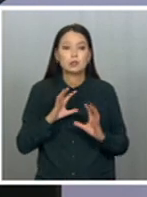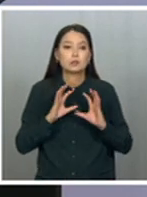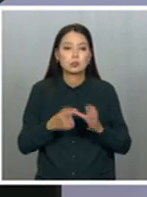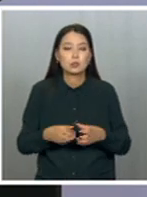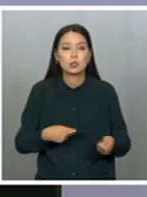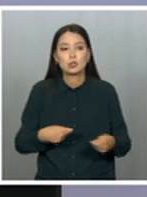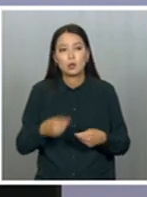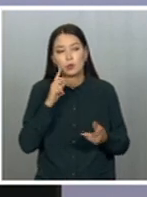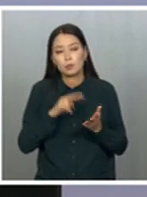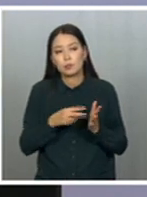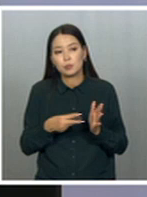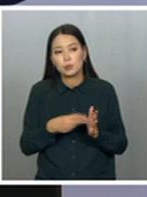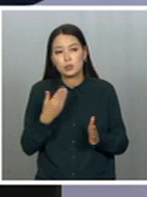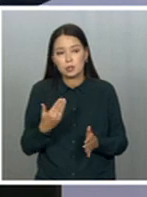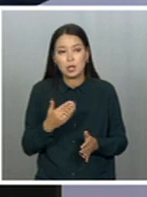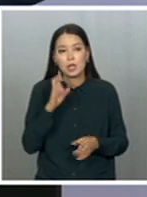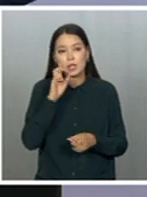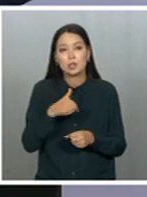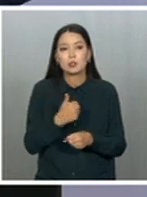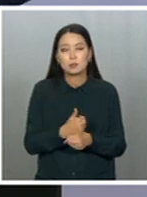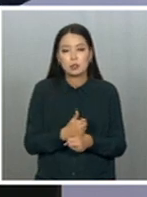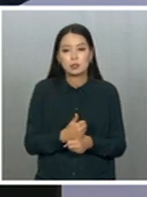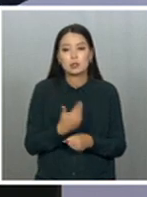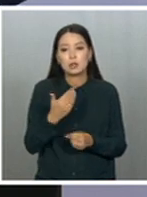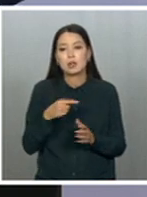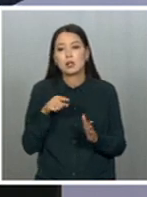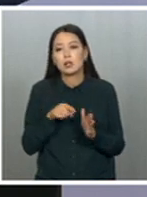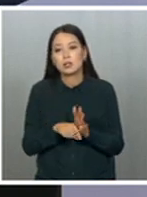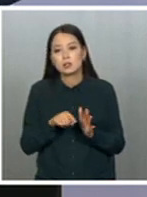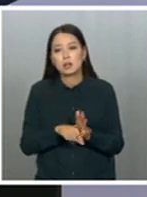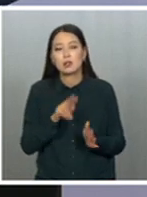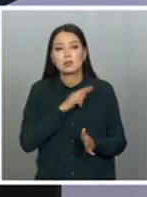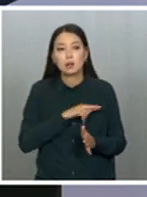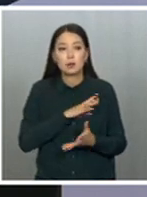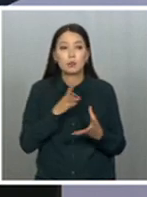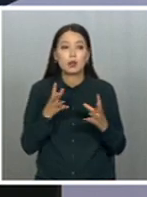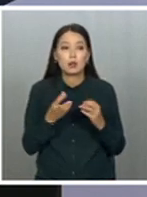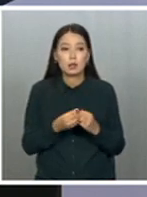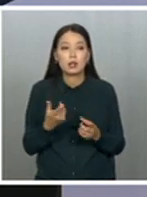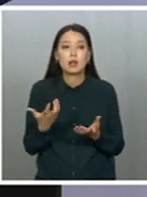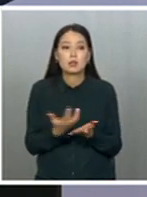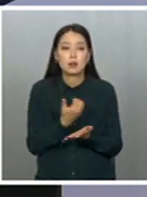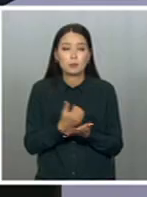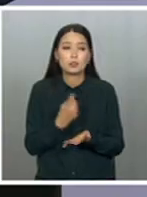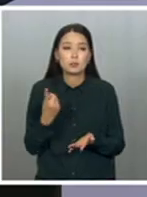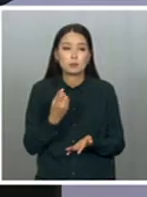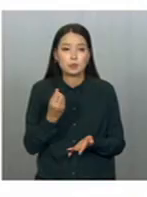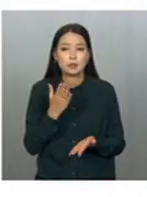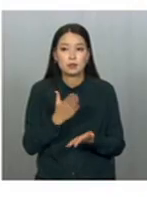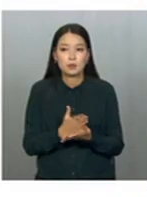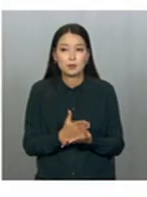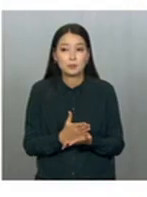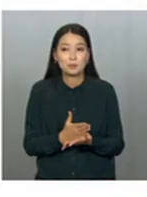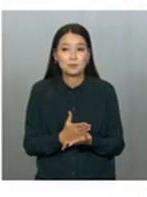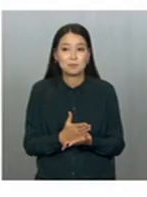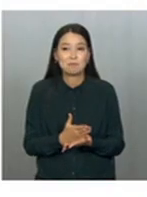ұйымына мүше болуы еліміздің сыртқы саясат саласындағы ең ірі табыстардың бірі деп бағалауға болады.